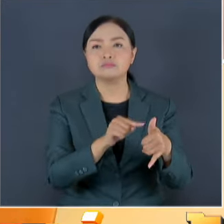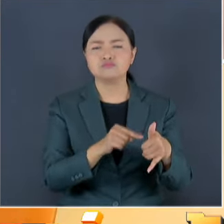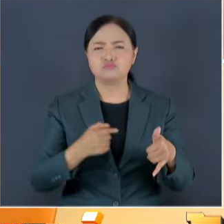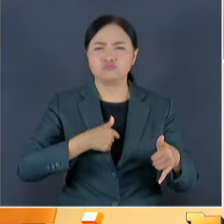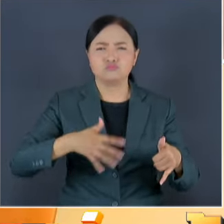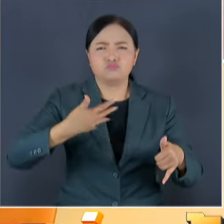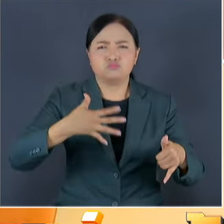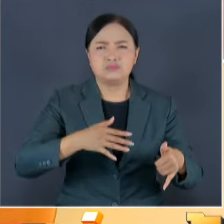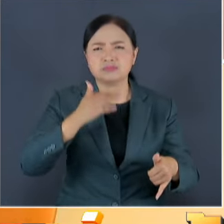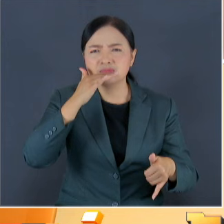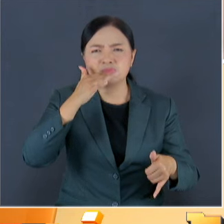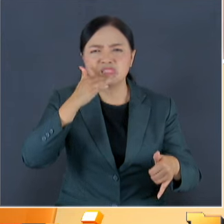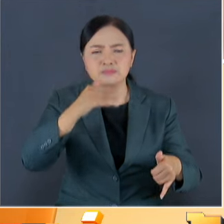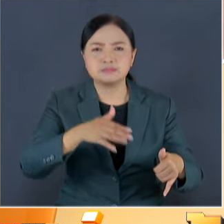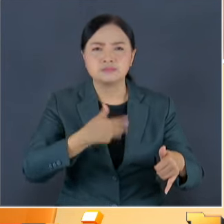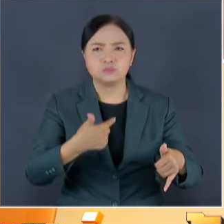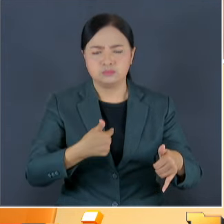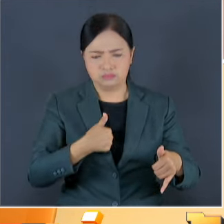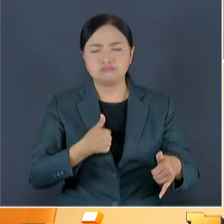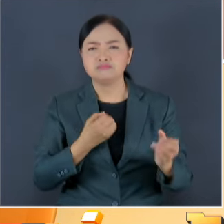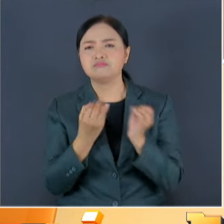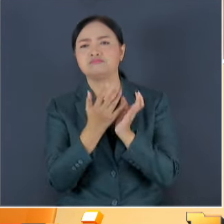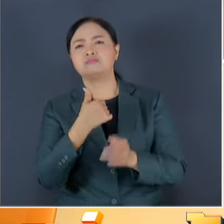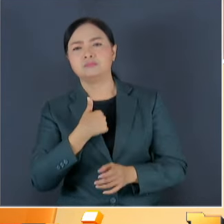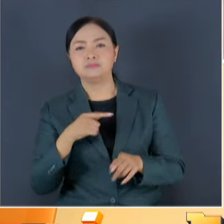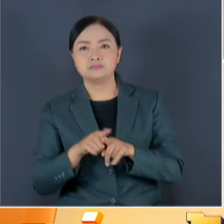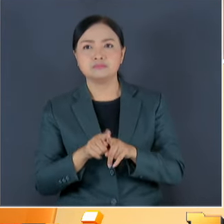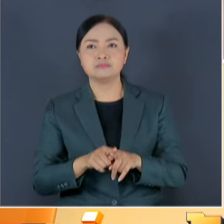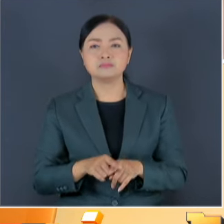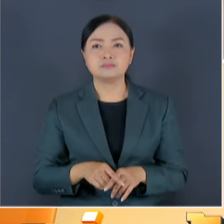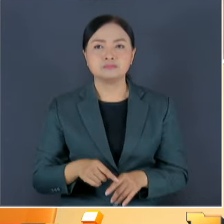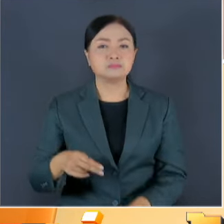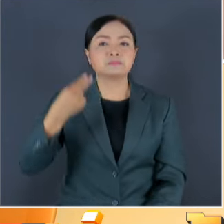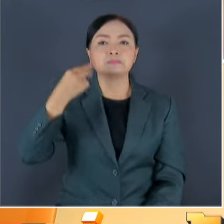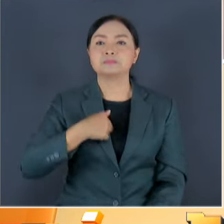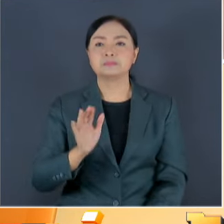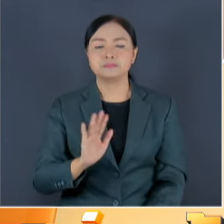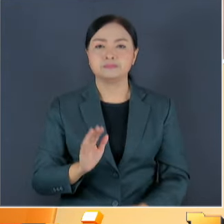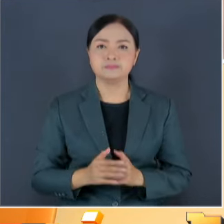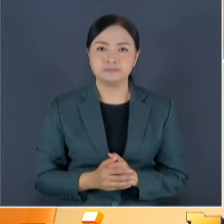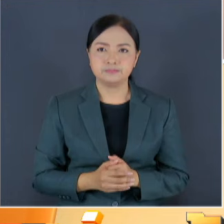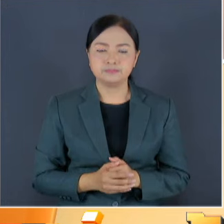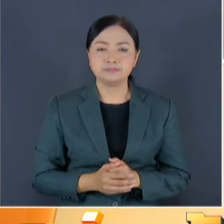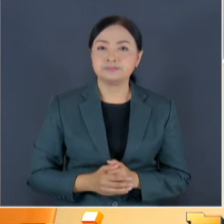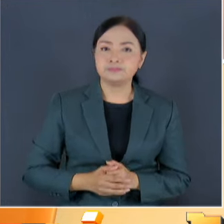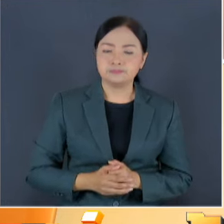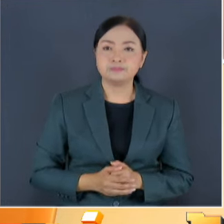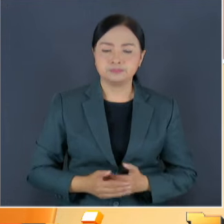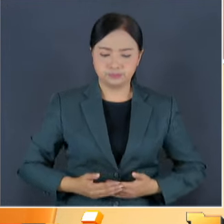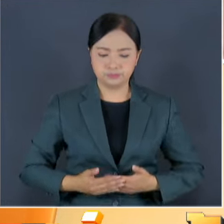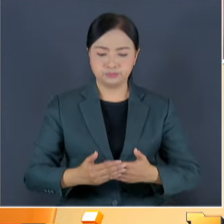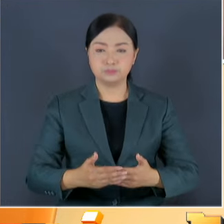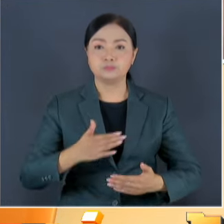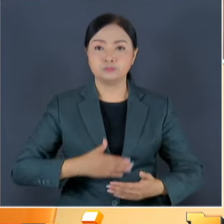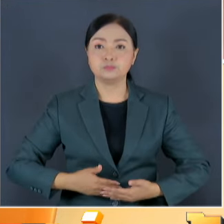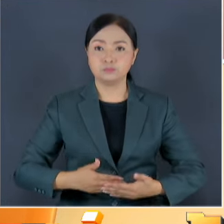ใจร้อนและขี้หึงค่ะตัวเธอเองก็เคยถูกทำร้ายแต่ไม่ถึงขั้นใช้อาวุธนะแล้วภายหลังตอนที่เธอตั้งท้องเ